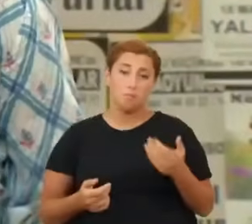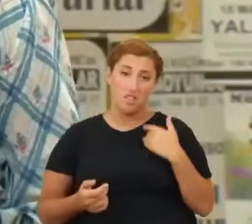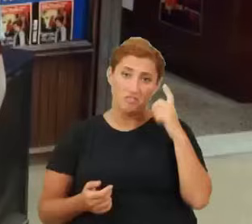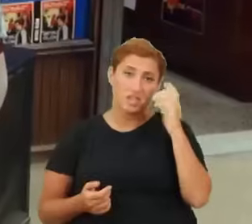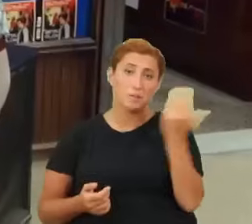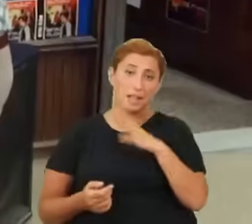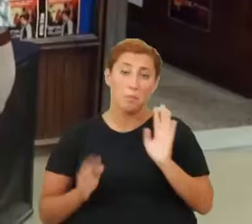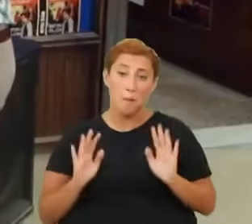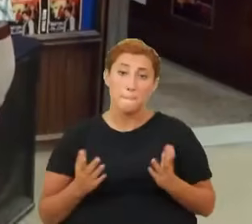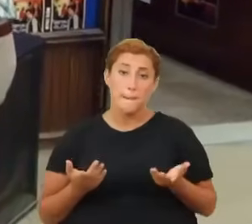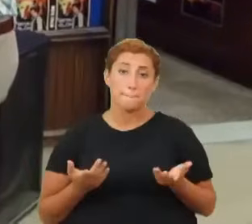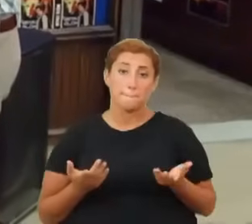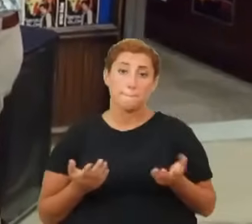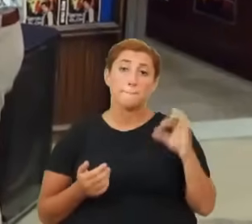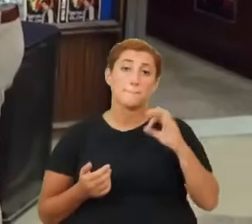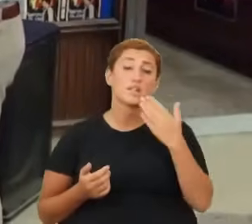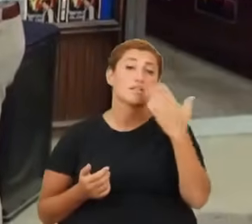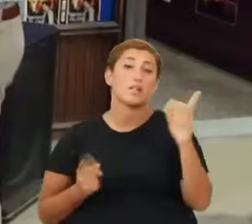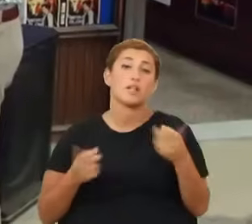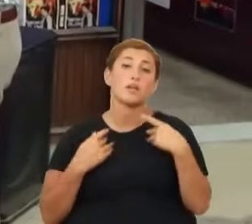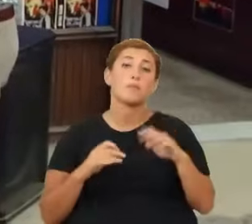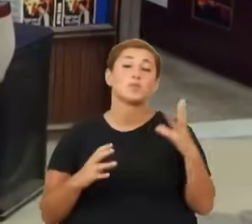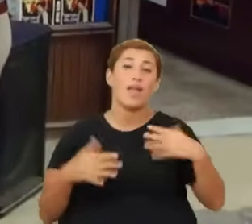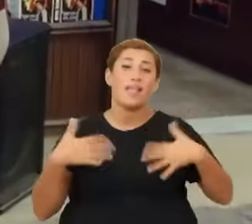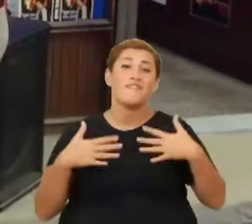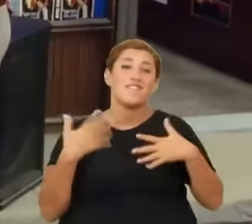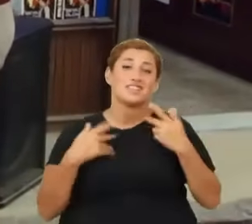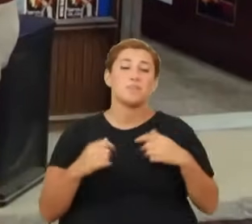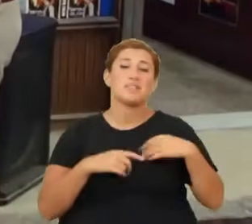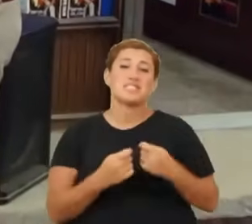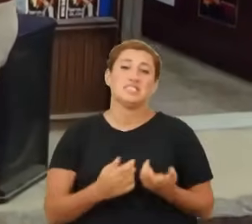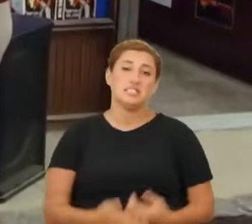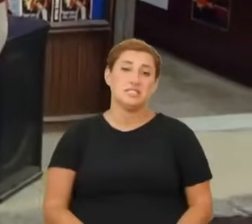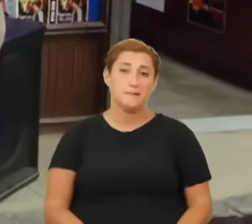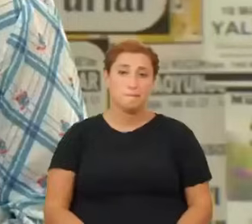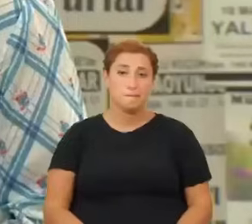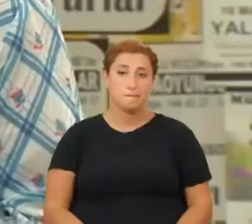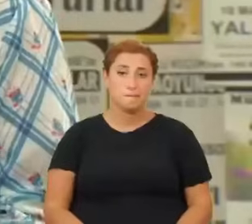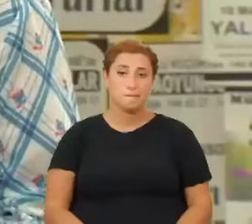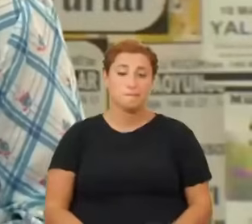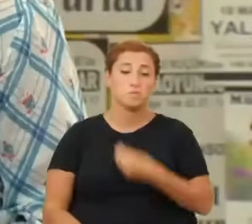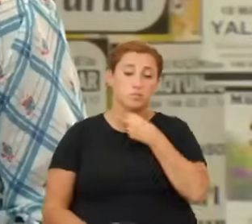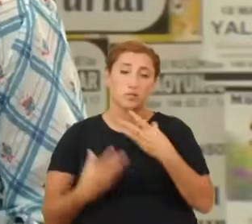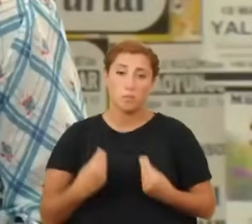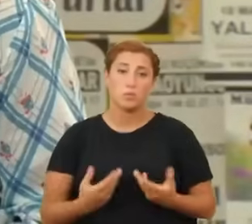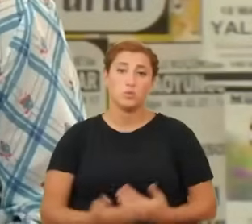de gitmeyelim de. Şimdi söyleyemem Gülden'e. O kadar heves ettik. Kırılır. Bozulur